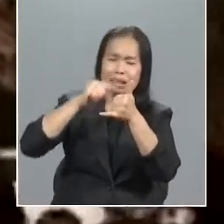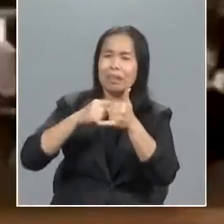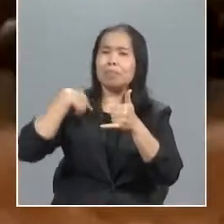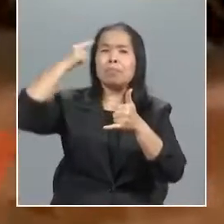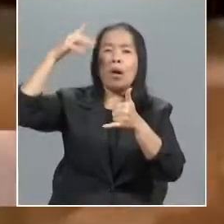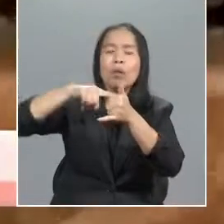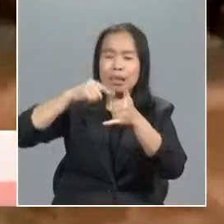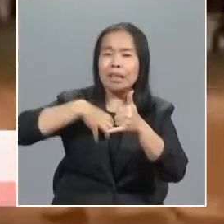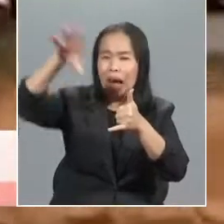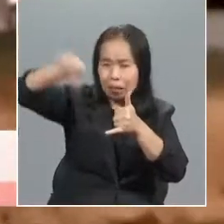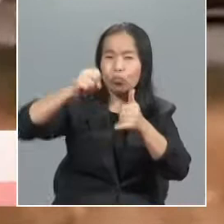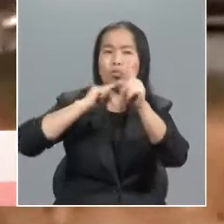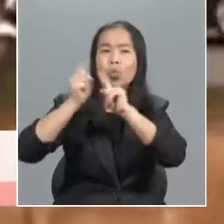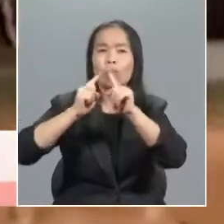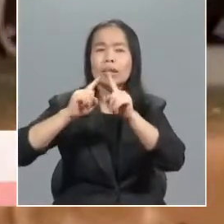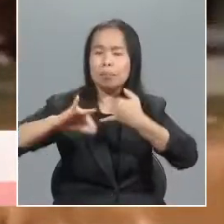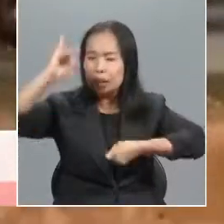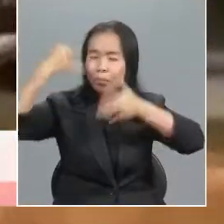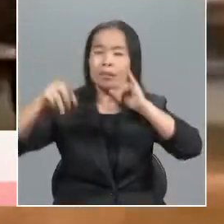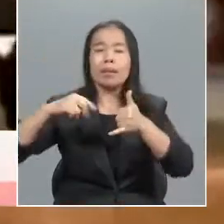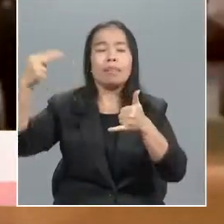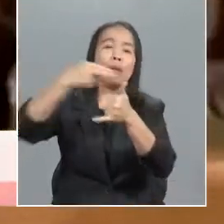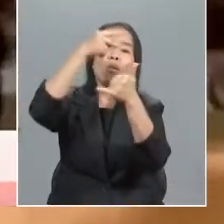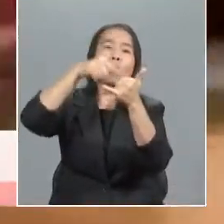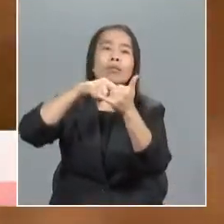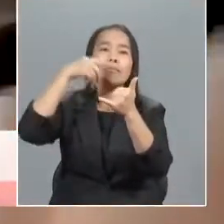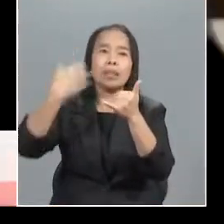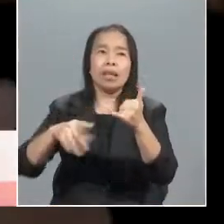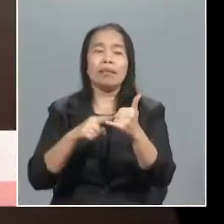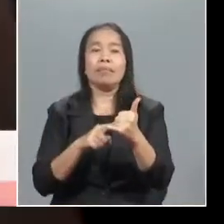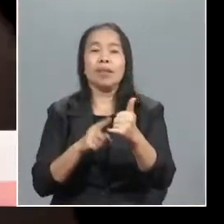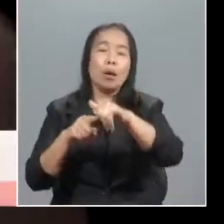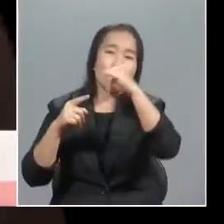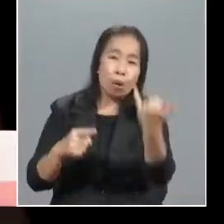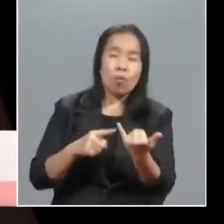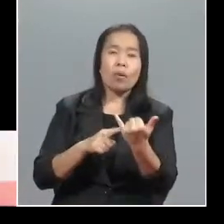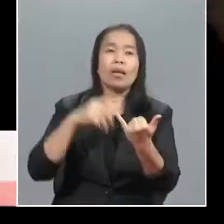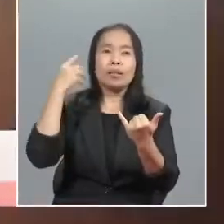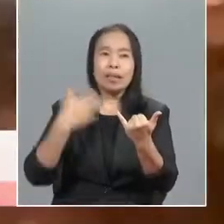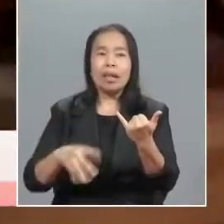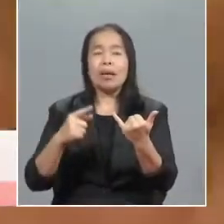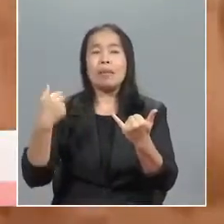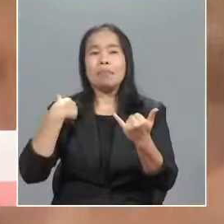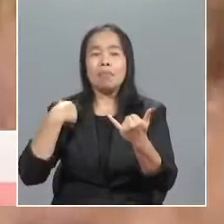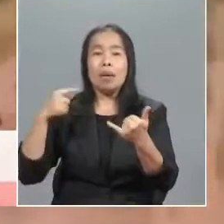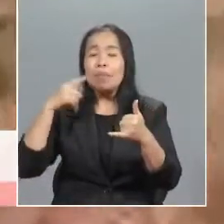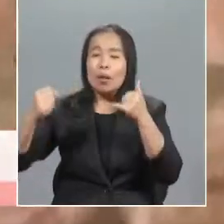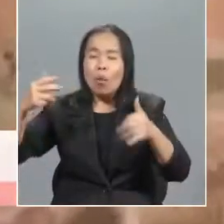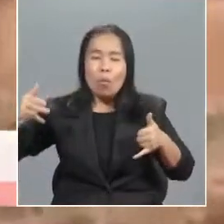เนี่ยค่ะภาพนี้สะเทือนใจนะคะจะเห็นน้องปลื้มเนี่ยวิ่งมาแล้วเสียงปืนก็ดังขึ้น